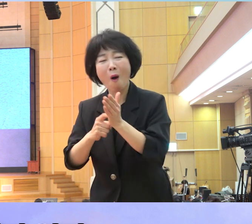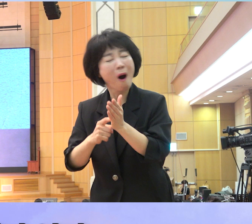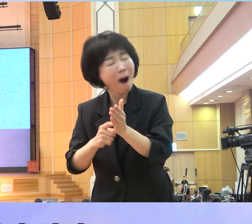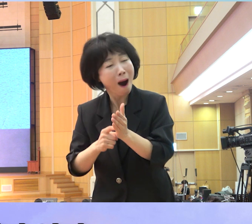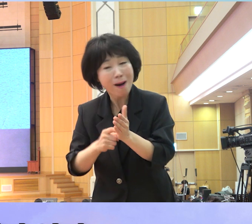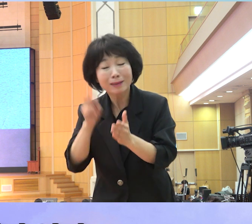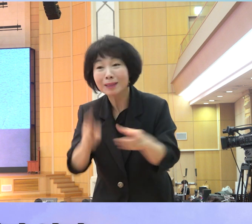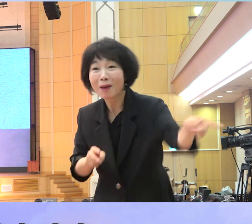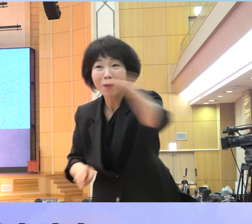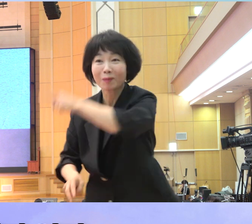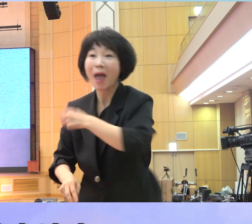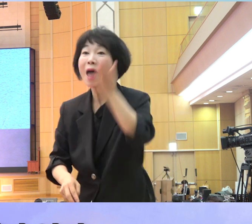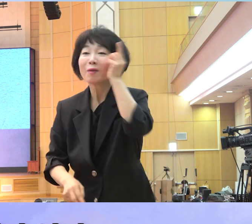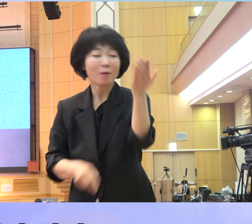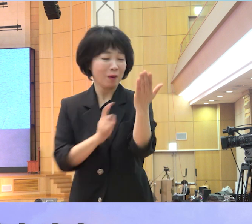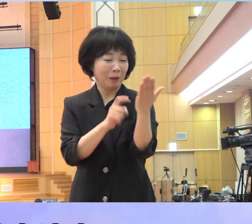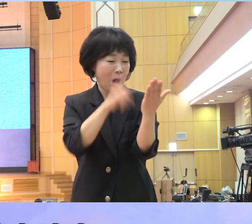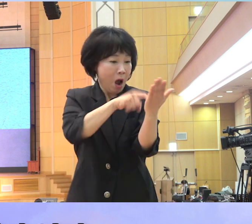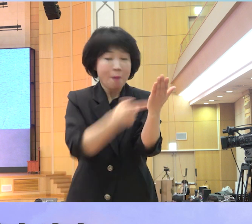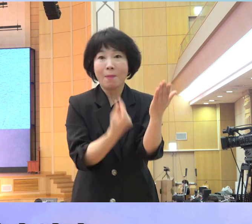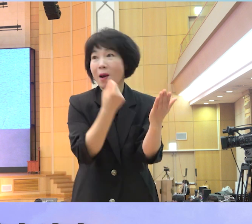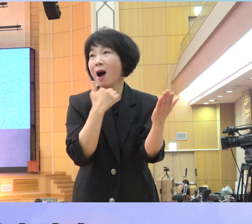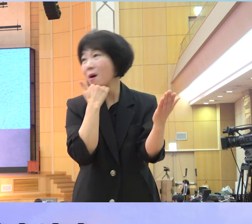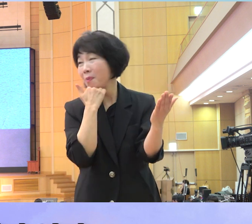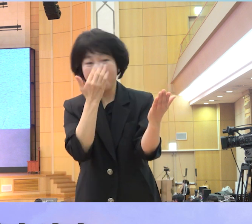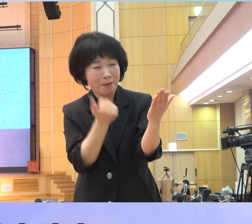하는 시간이 더 오래 걸리겠네.